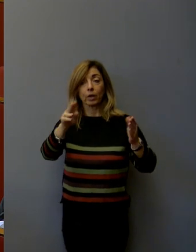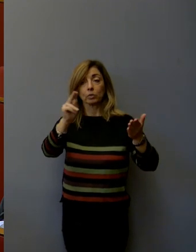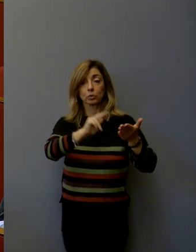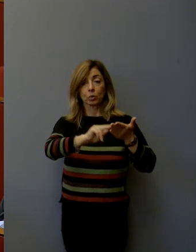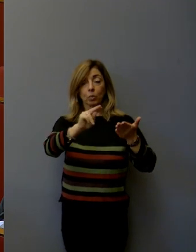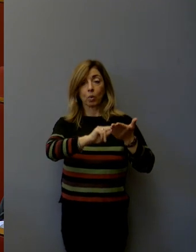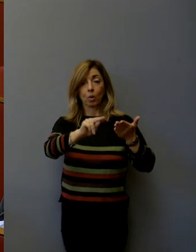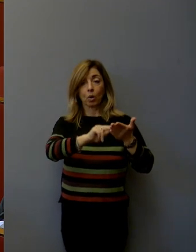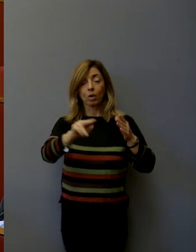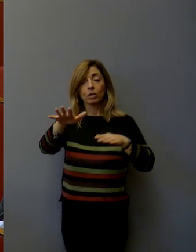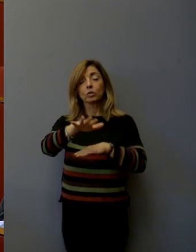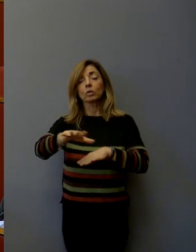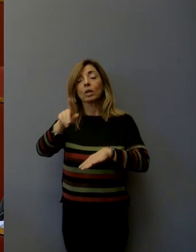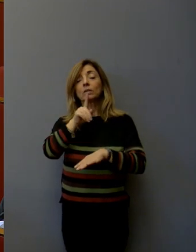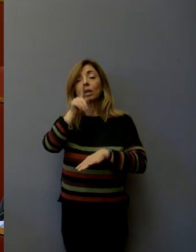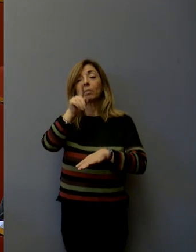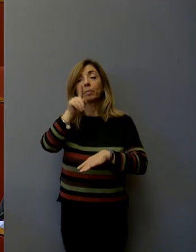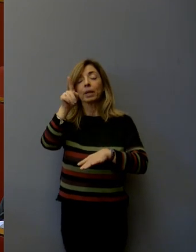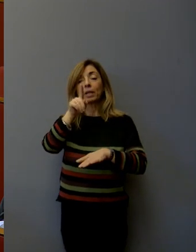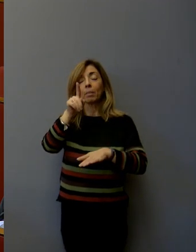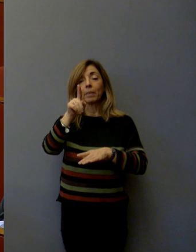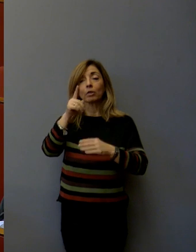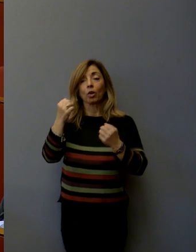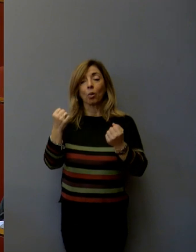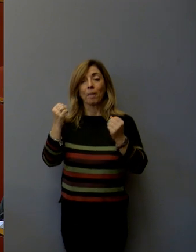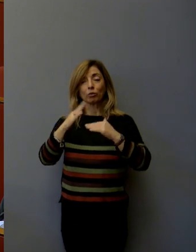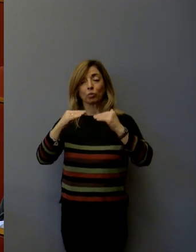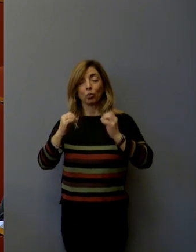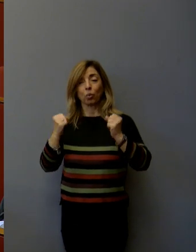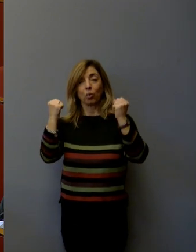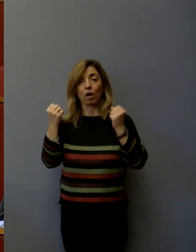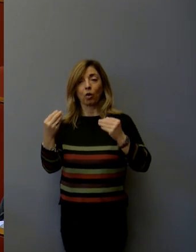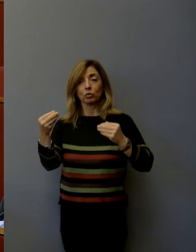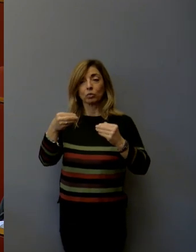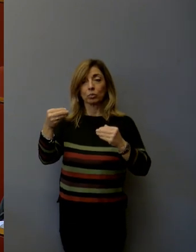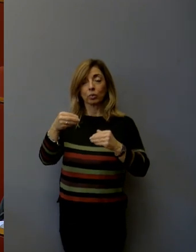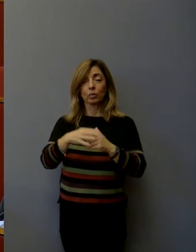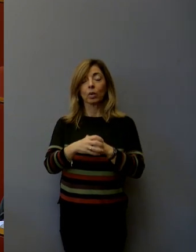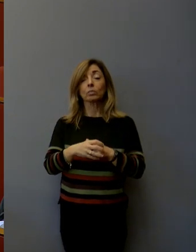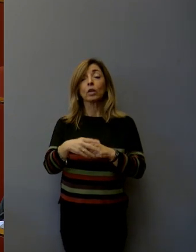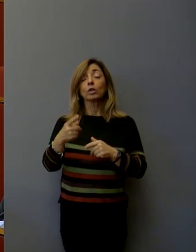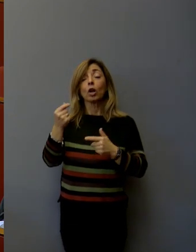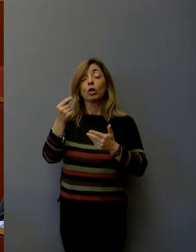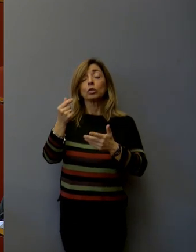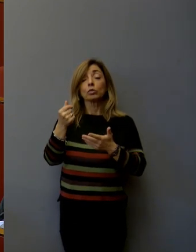consolidamento strutturale di cui 840.000 vincolati nel 2025